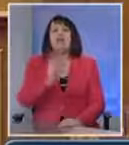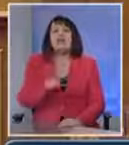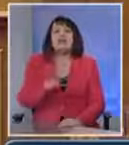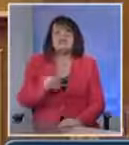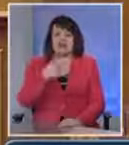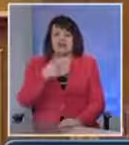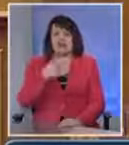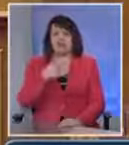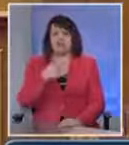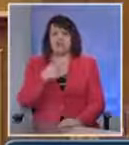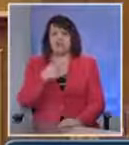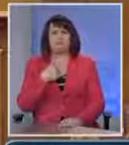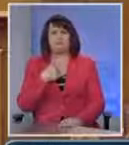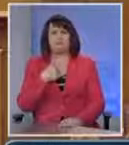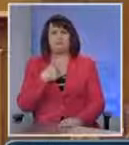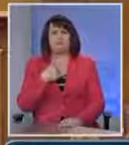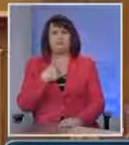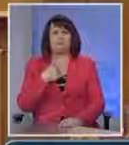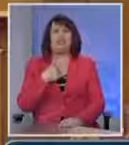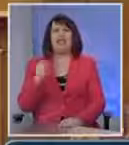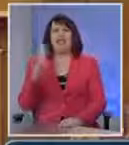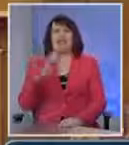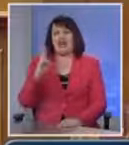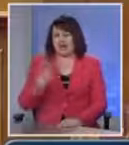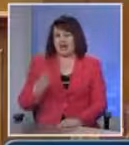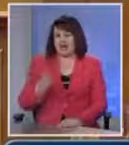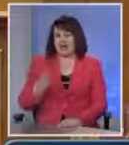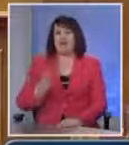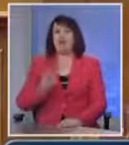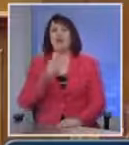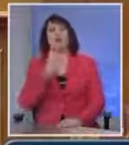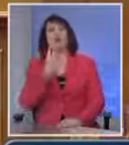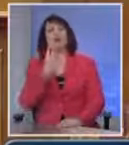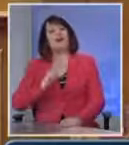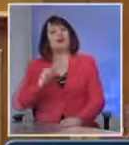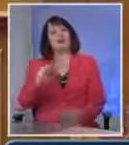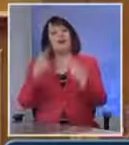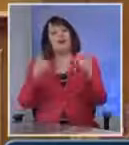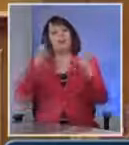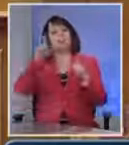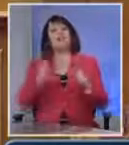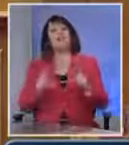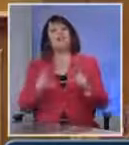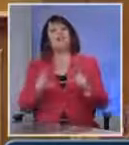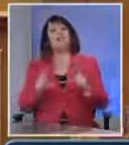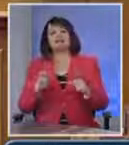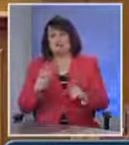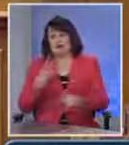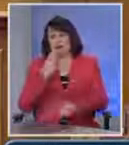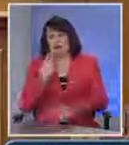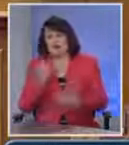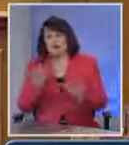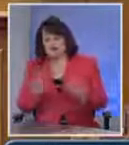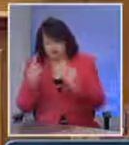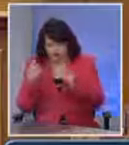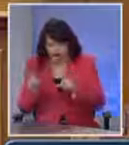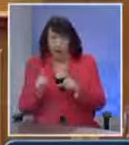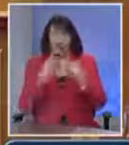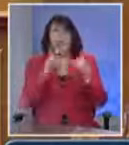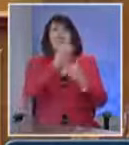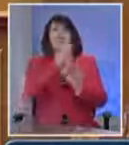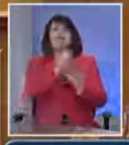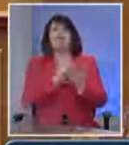και εγώ και ο Ρεμπό καπνίζουμε, είμαστε και οι δύο μεγάλοι ποιητές. Τι σχέση έχουν αυτά που ζούμε εμείς στη